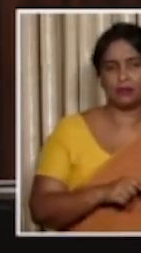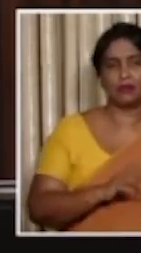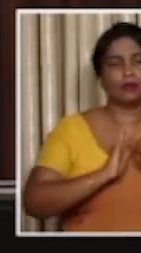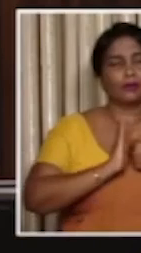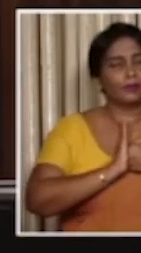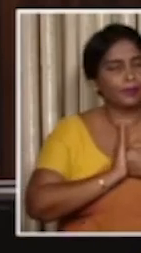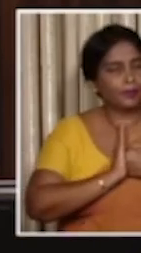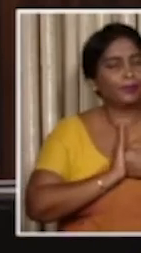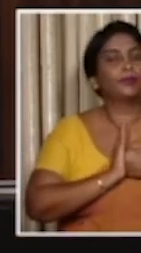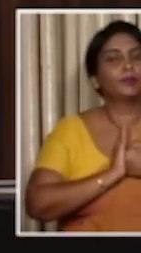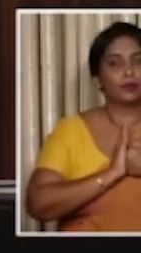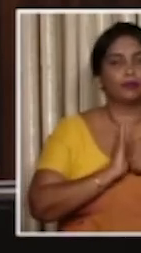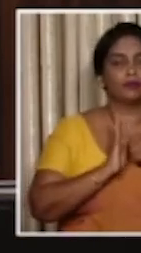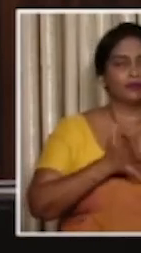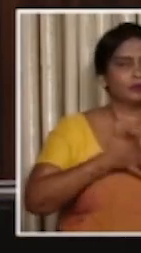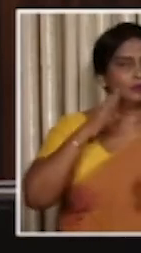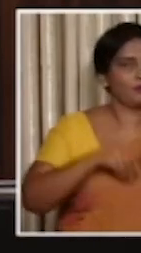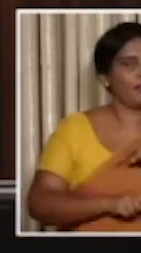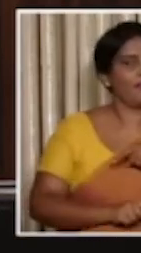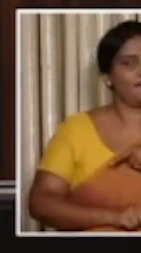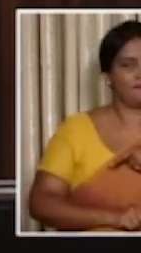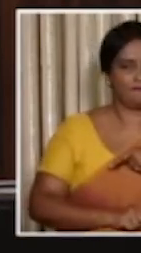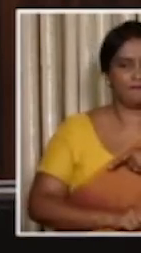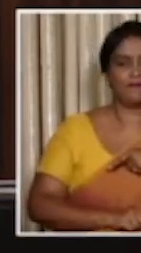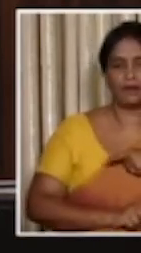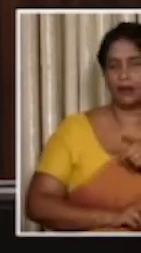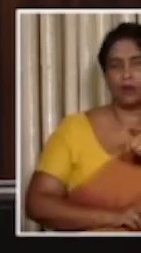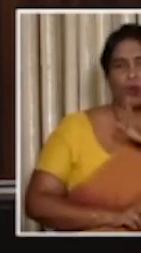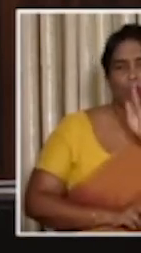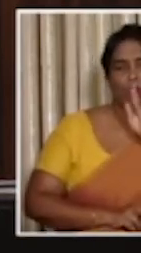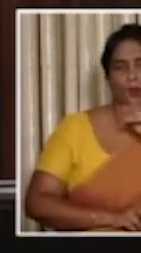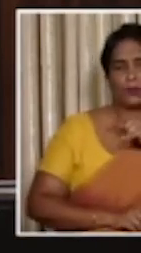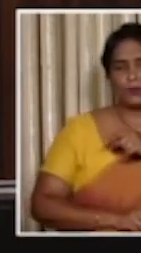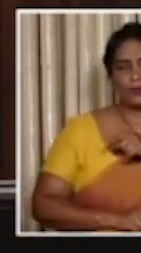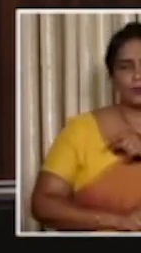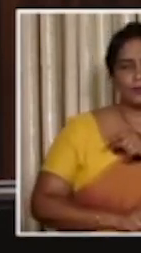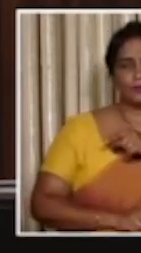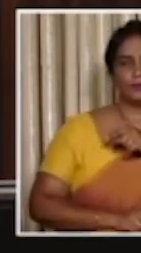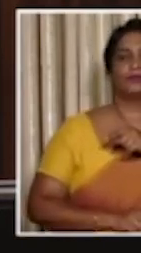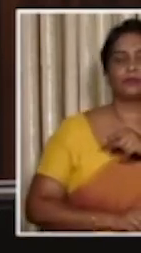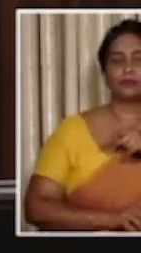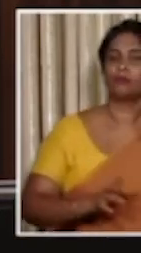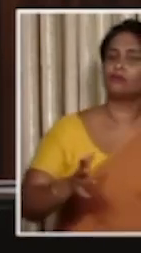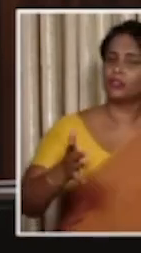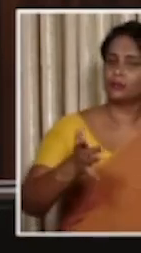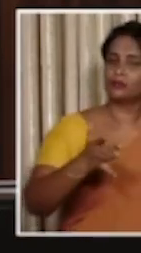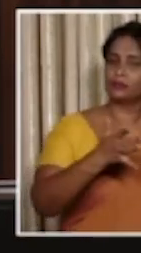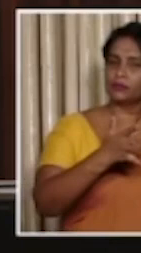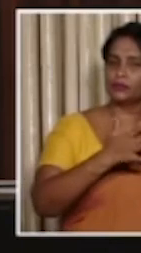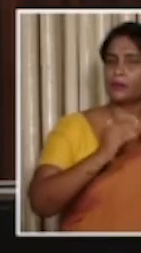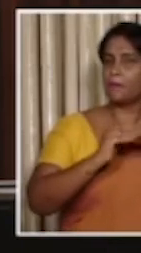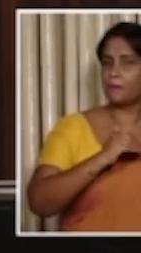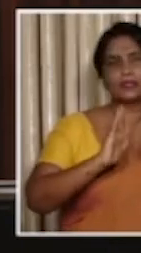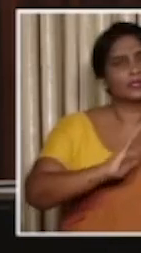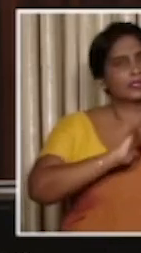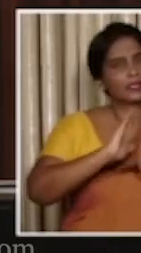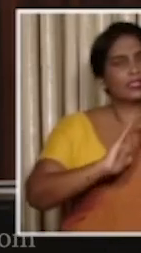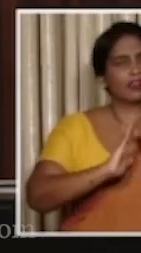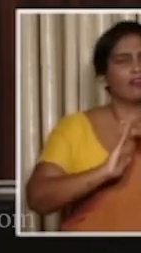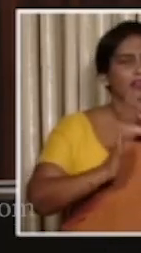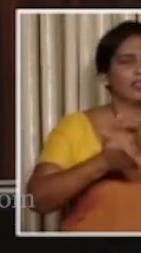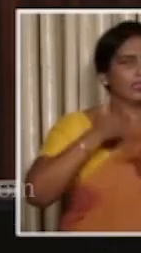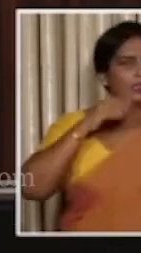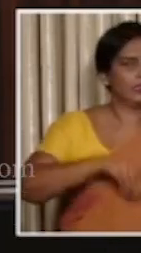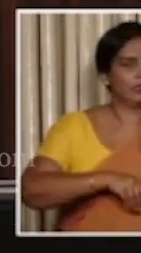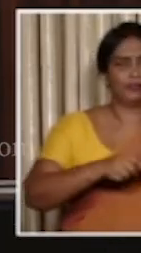ගුණයක් මෙම ජනවරම තුළ තිබෙනවා. ඒ තමයි දීර්ඝ කාලයකට පසුව ලංකාවේ දේශපාලන